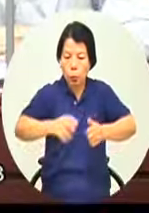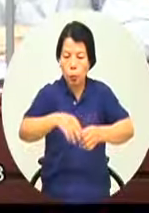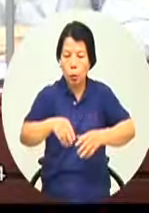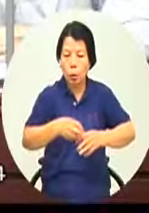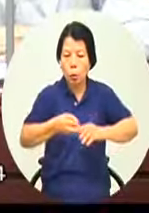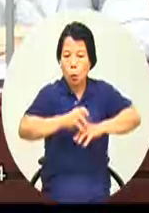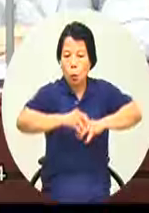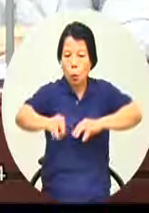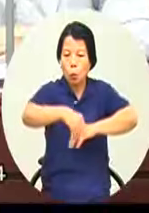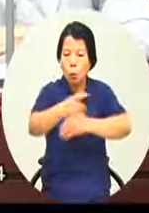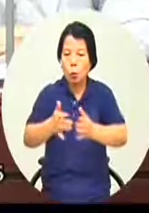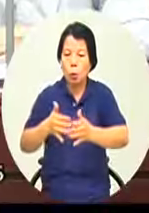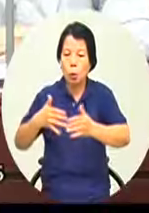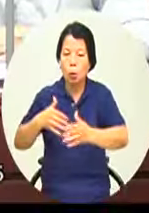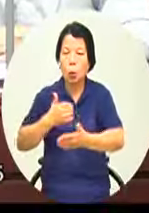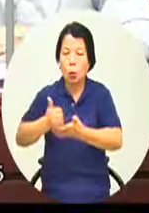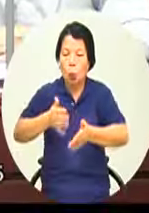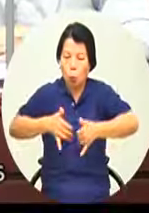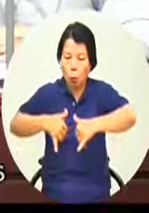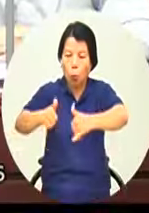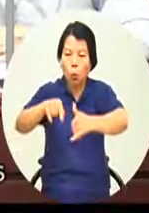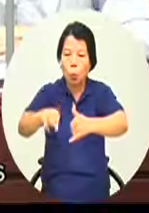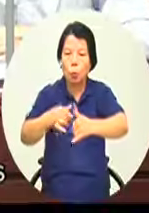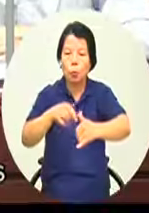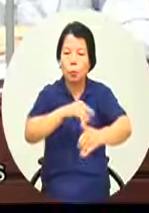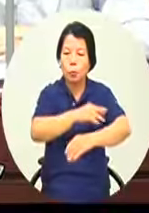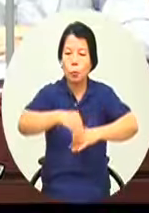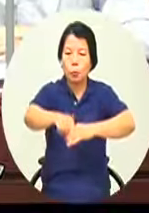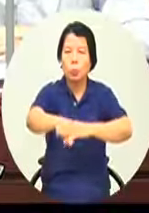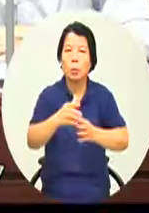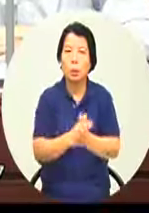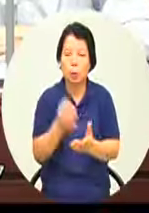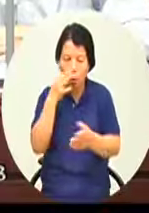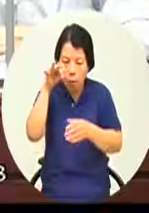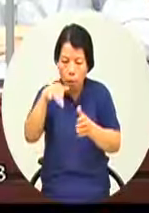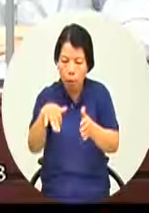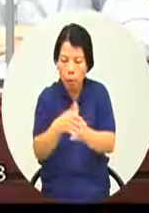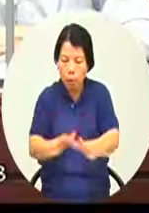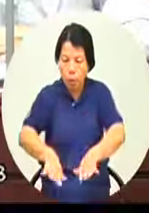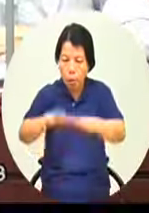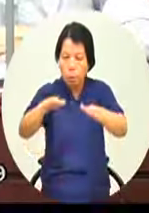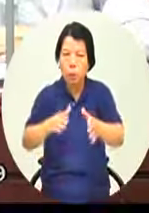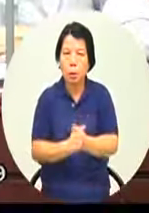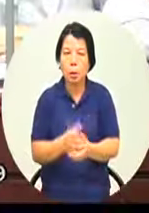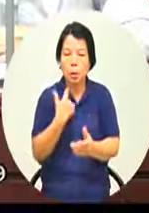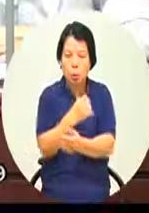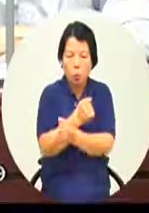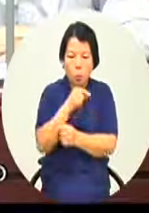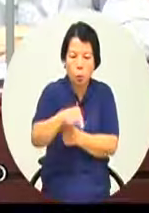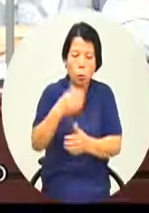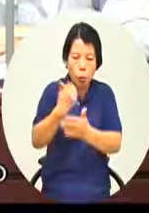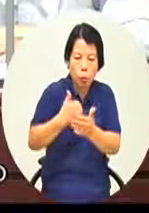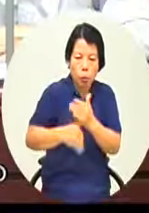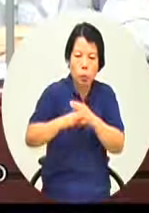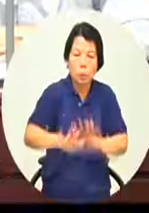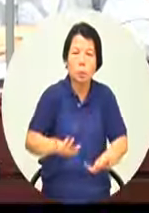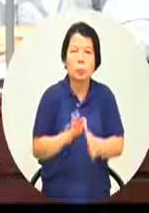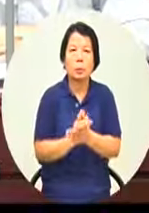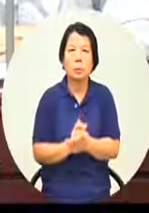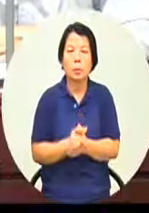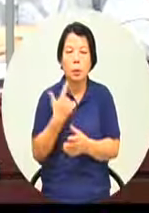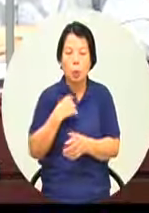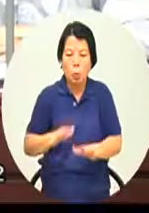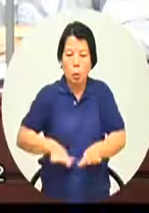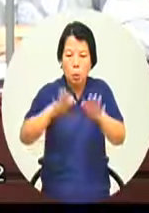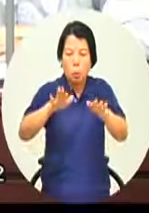截流跟这个自洪池会对目前看到的这一个大面积的积水会有蛮大的注意，会减少现有的这一个积水